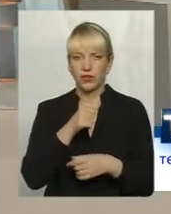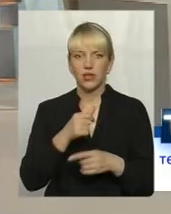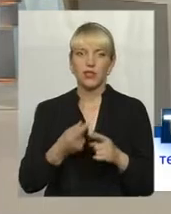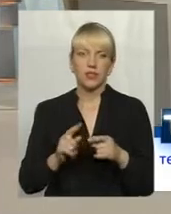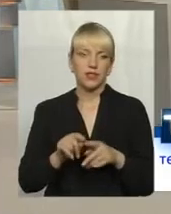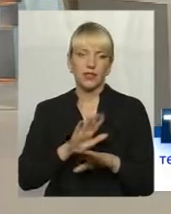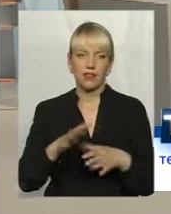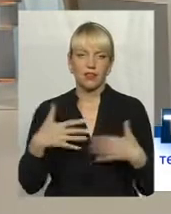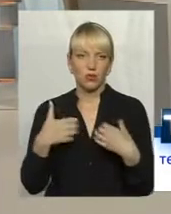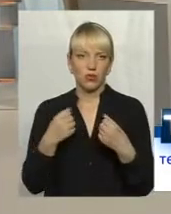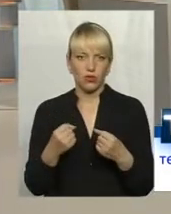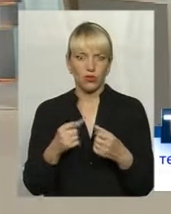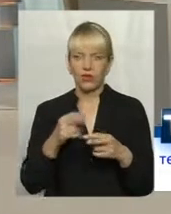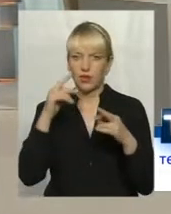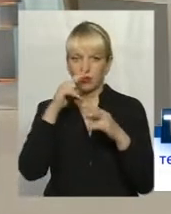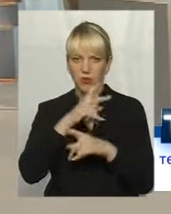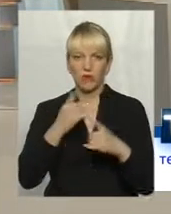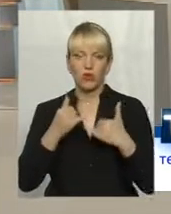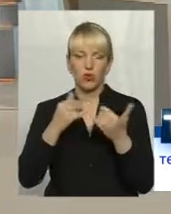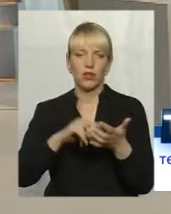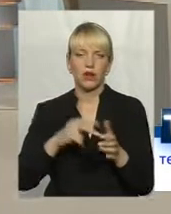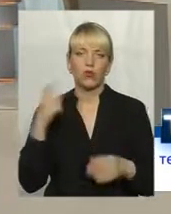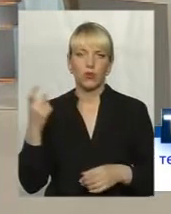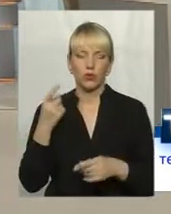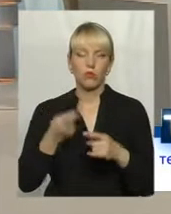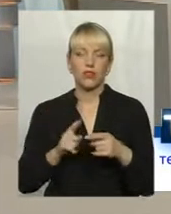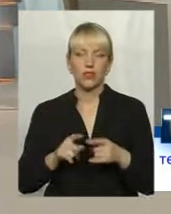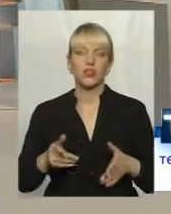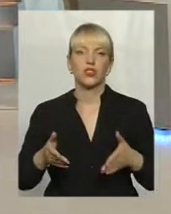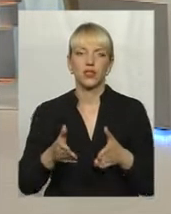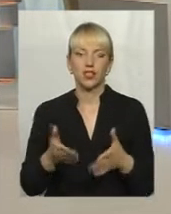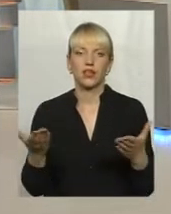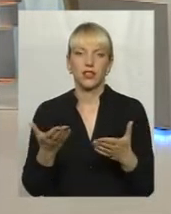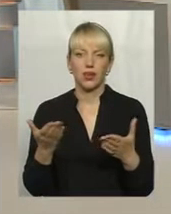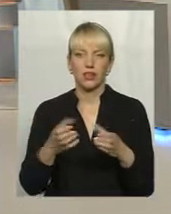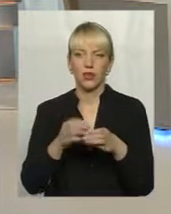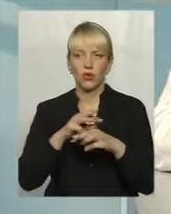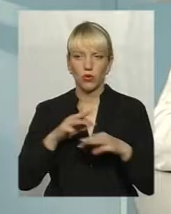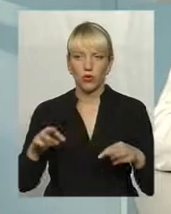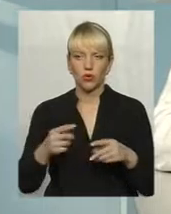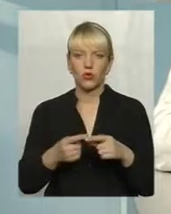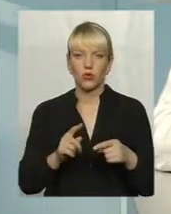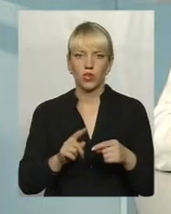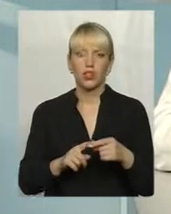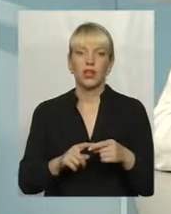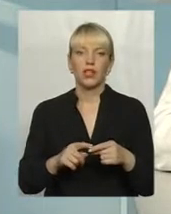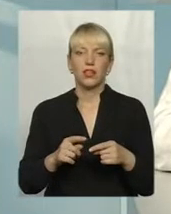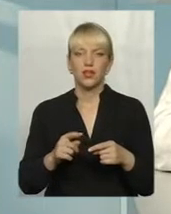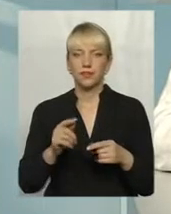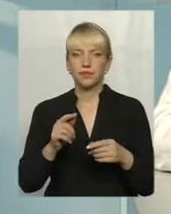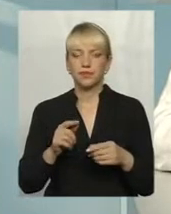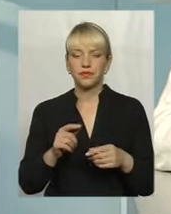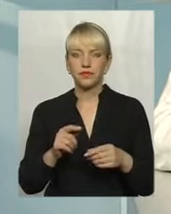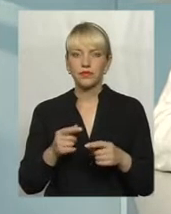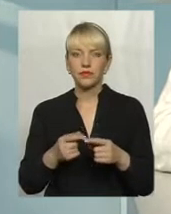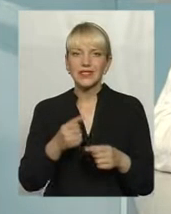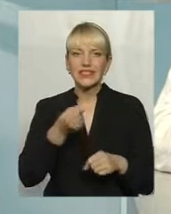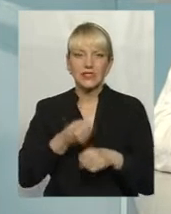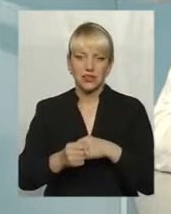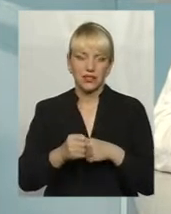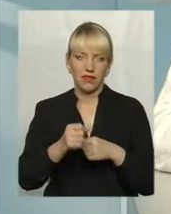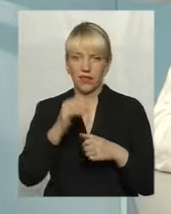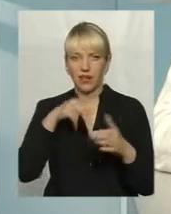абсолютно нездорова тенденція для економіки, але це той шлях, яким уряд заганяє аграрного виробника сьогодні в тіньову сферу ведення бізнесу.